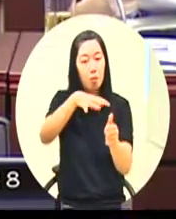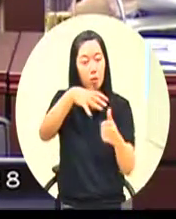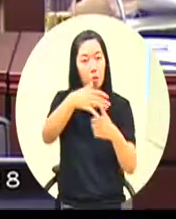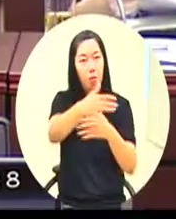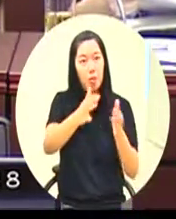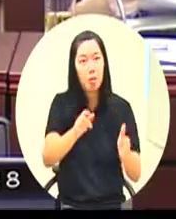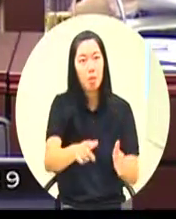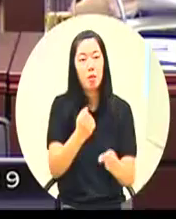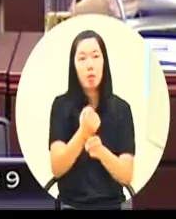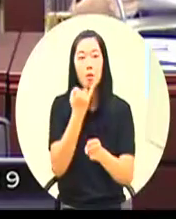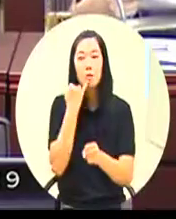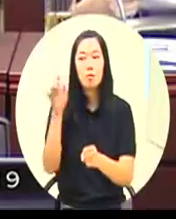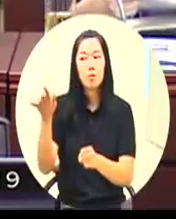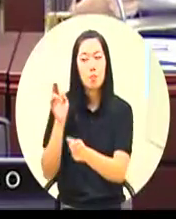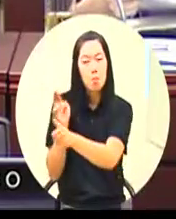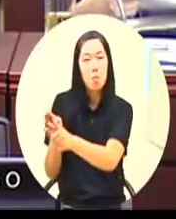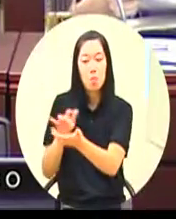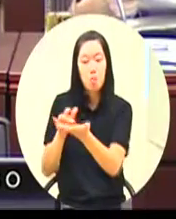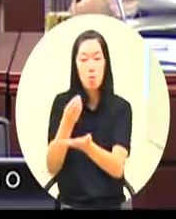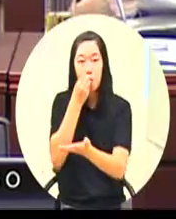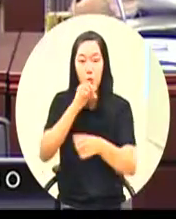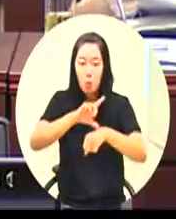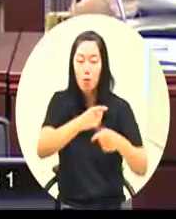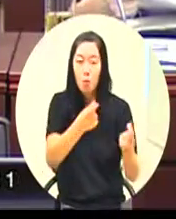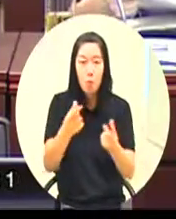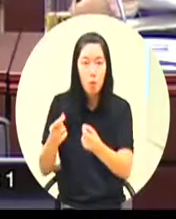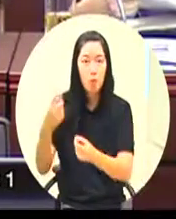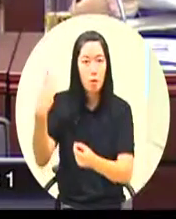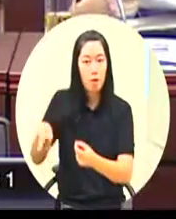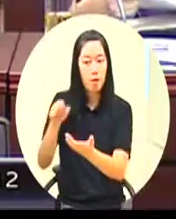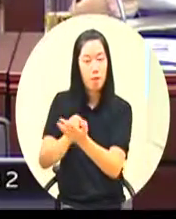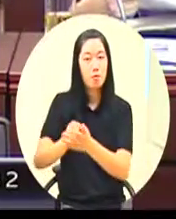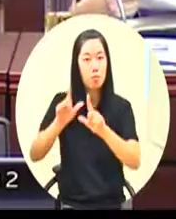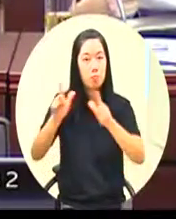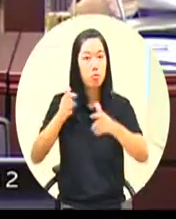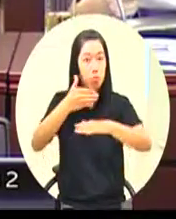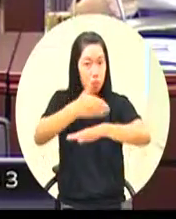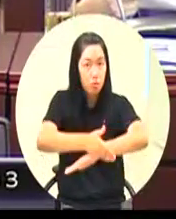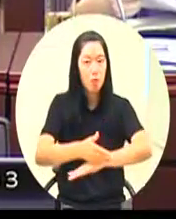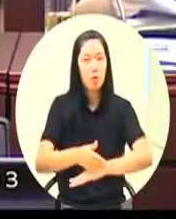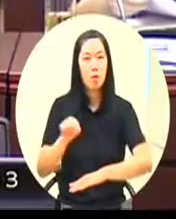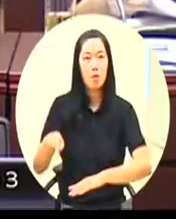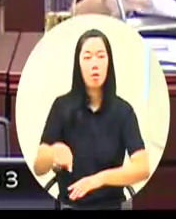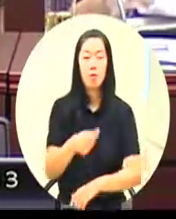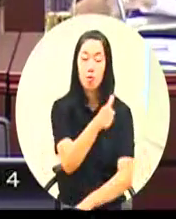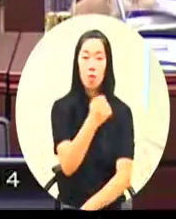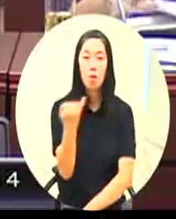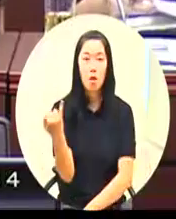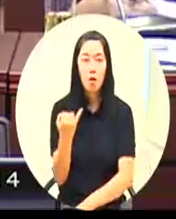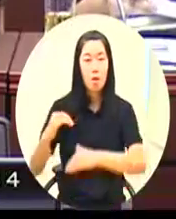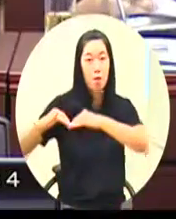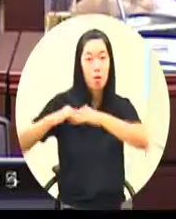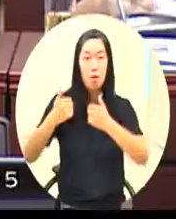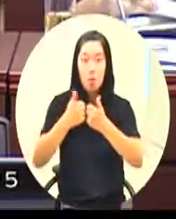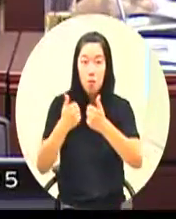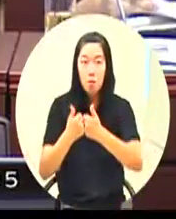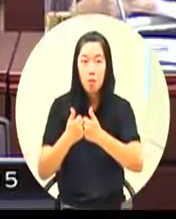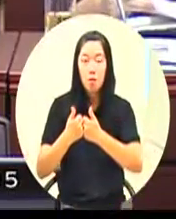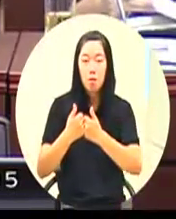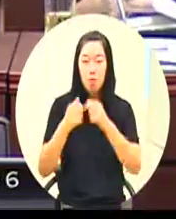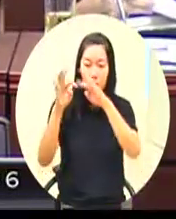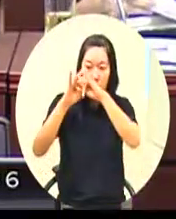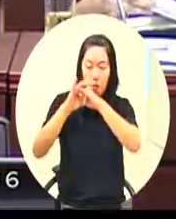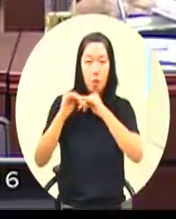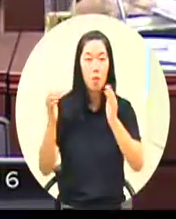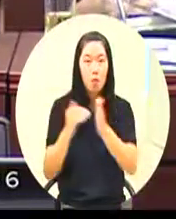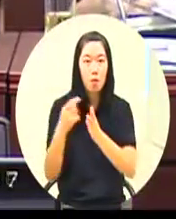求他按时吃药，也记了一个大过的处理，然后性评会的调查已经结束了，他到了学期末前都不